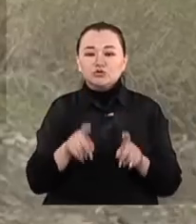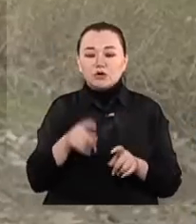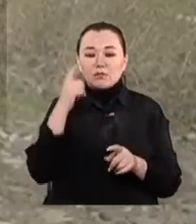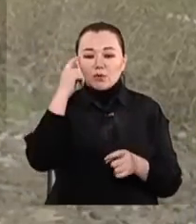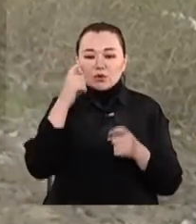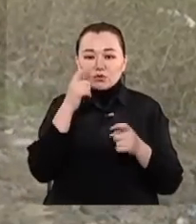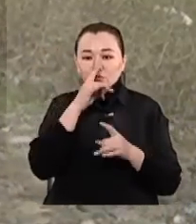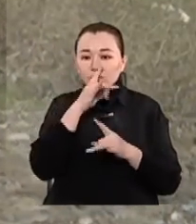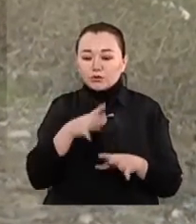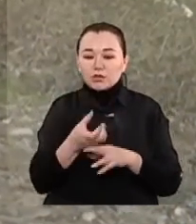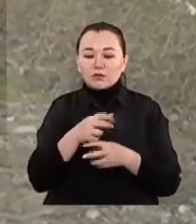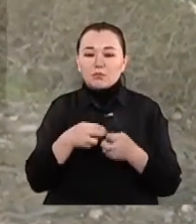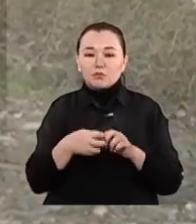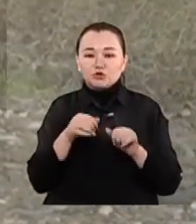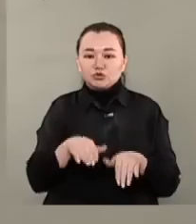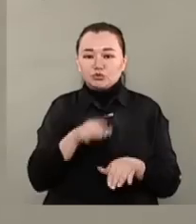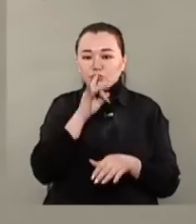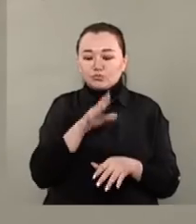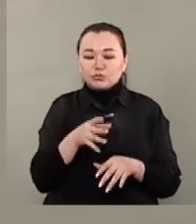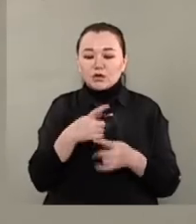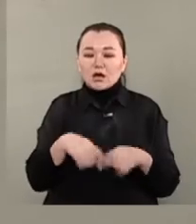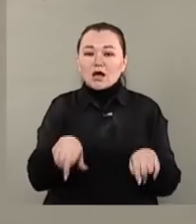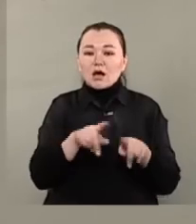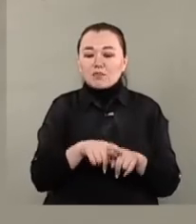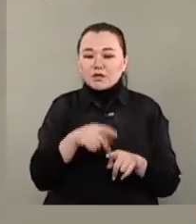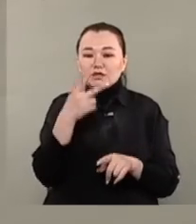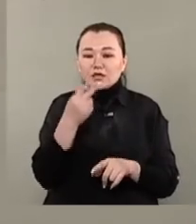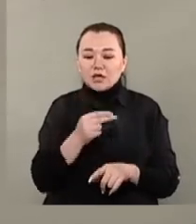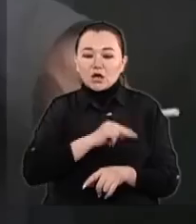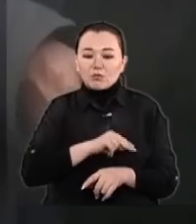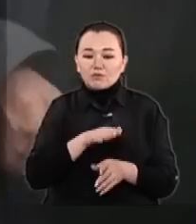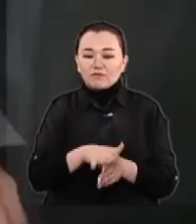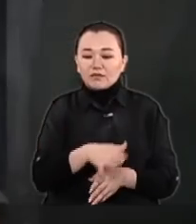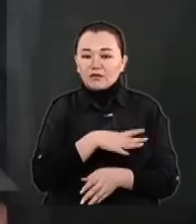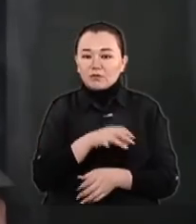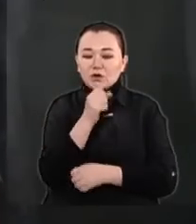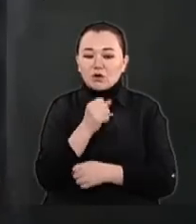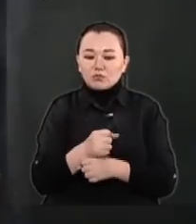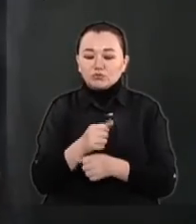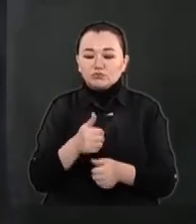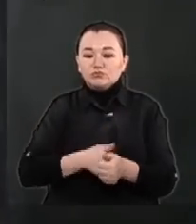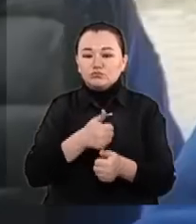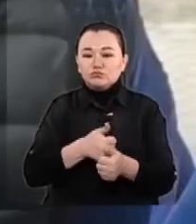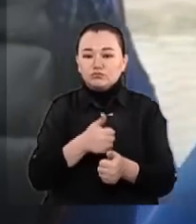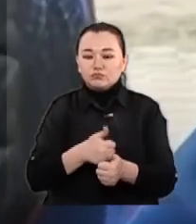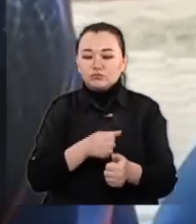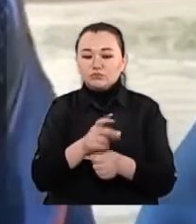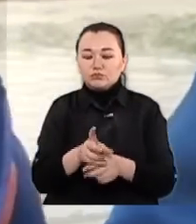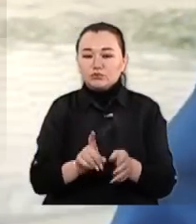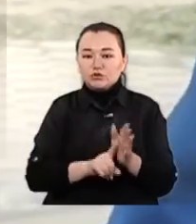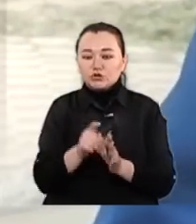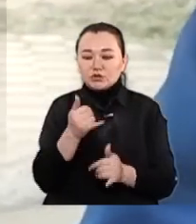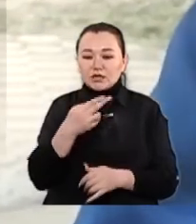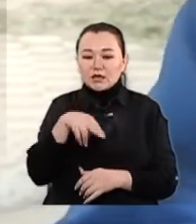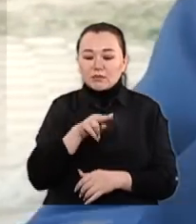ойласпаса, бұл мәселенің шешілер түрі жоқ. Өйткені компания 3 күн жұмысқа шықпаған жұмысшыларды қудалауға көшкен дейді. Қазір міне